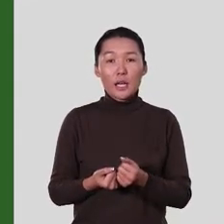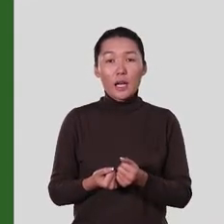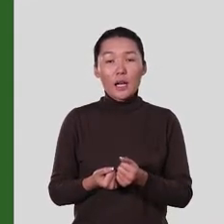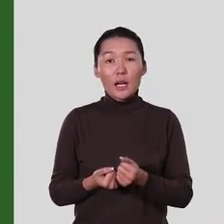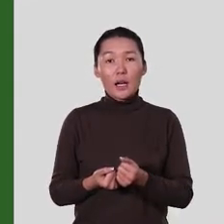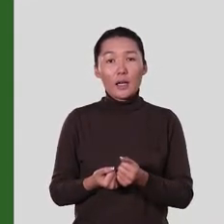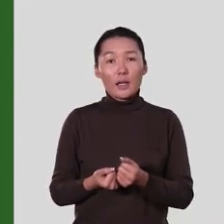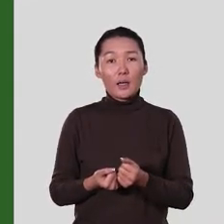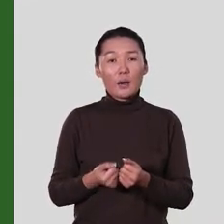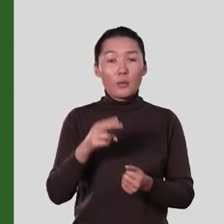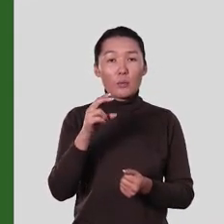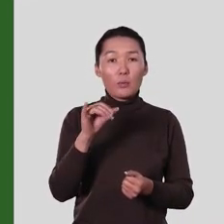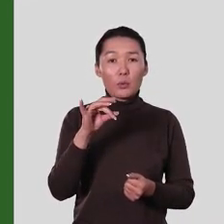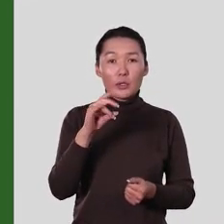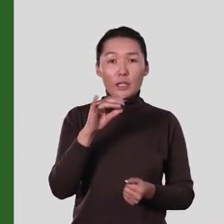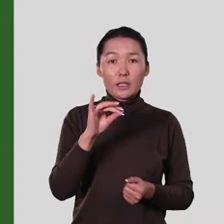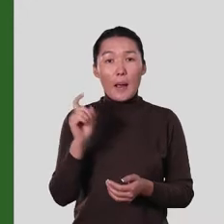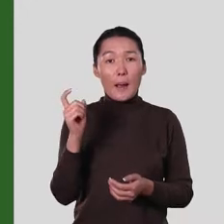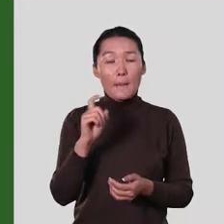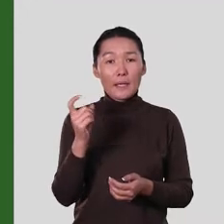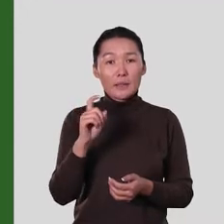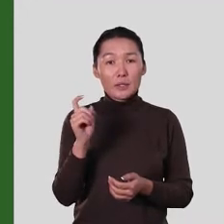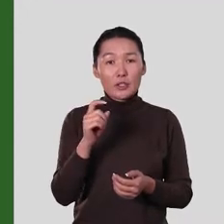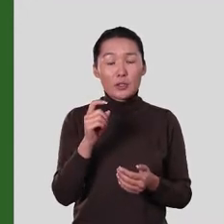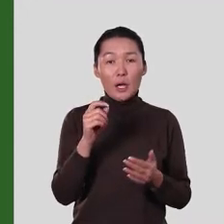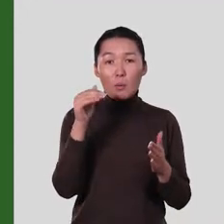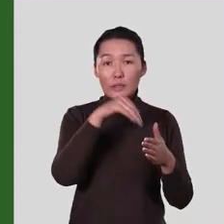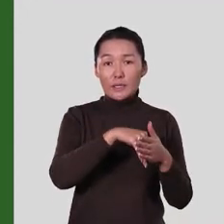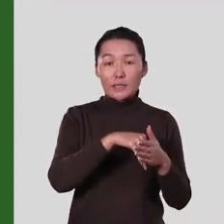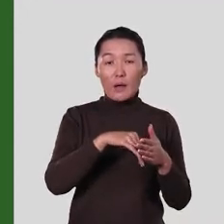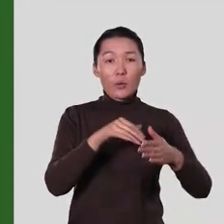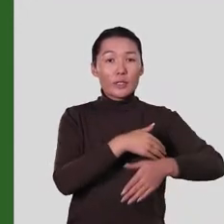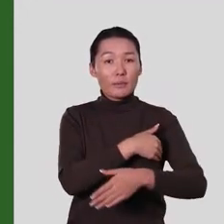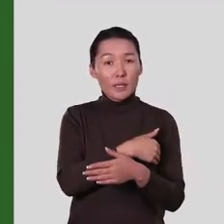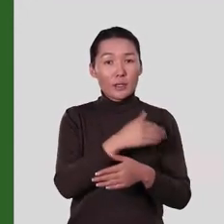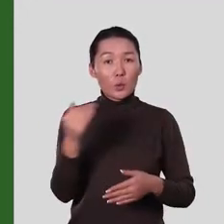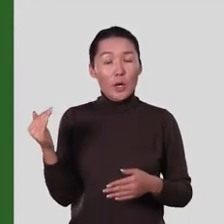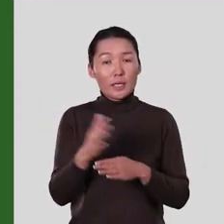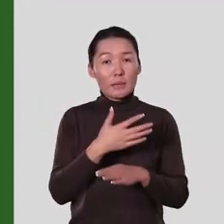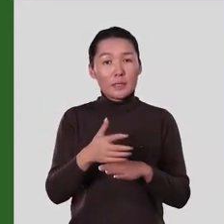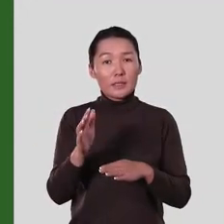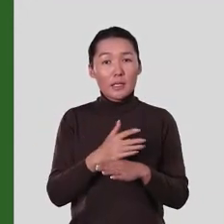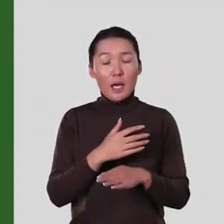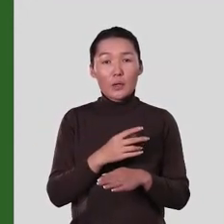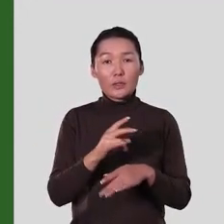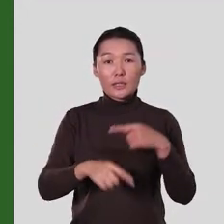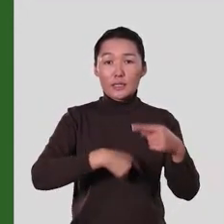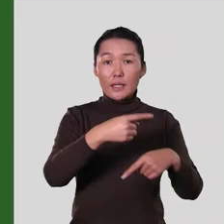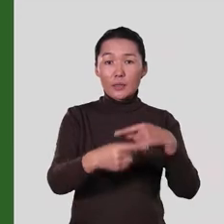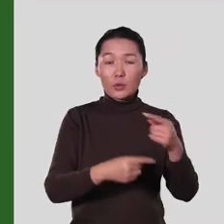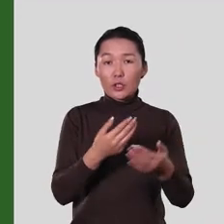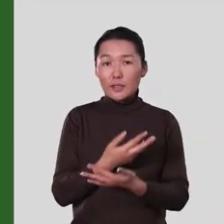путем бурения. По химическому составу и температуре они подразделяются на